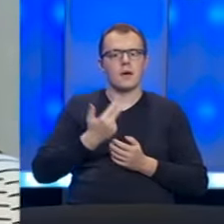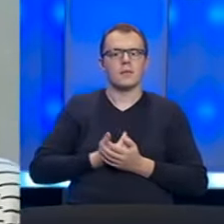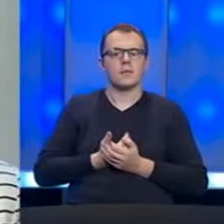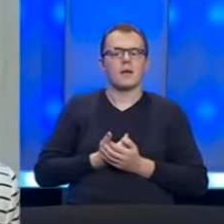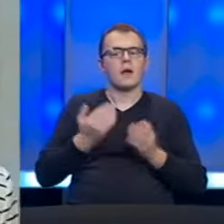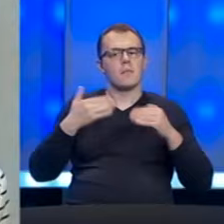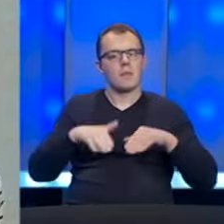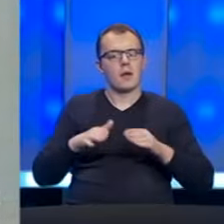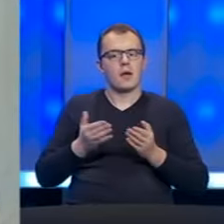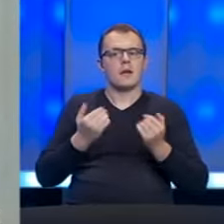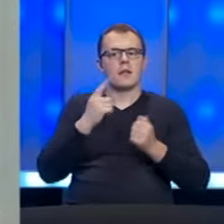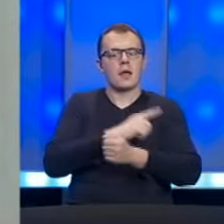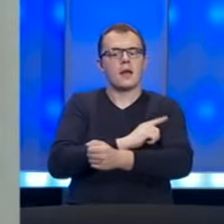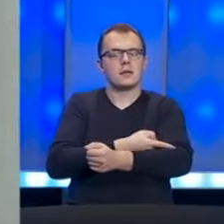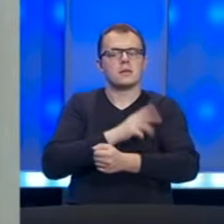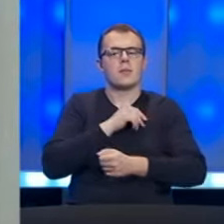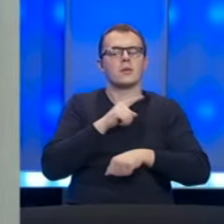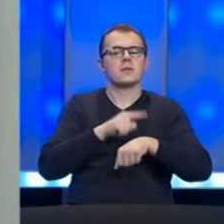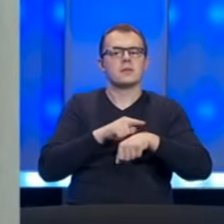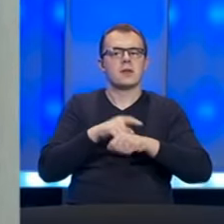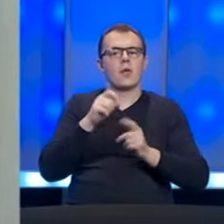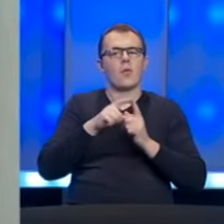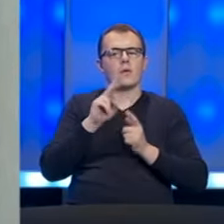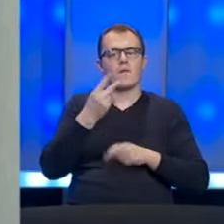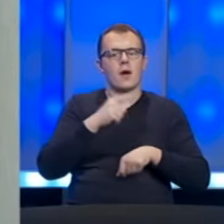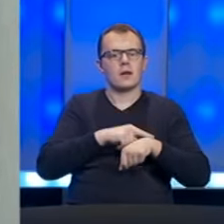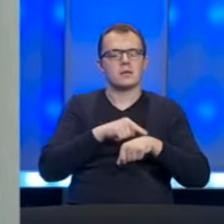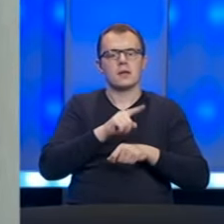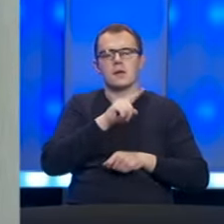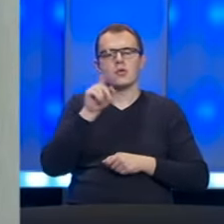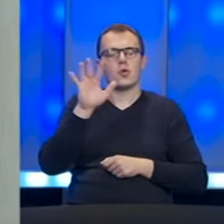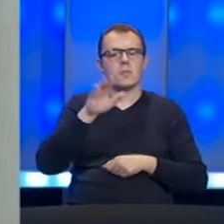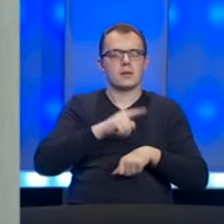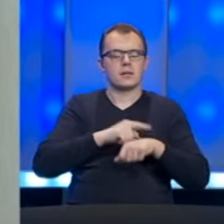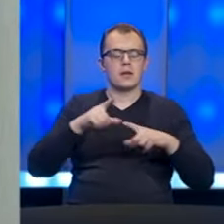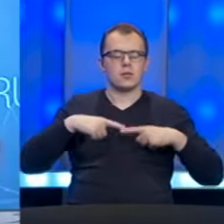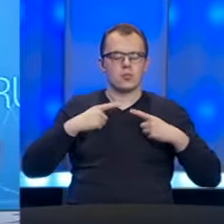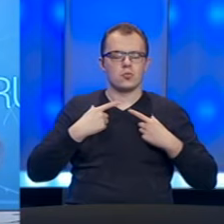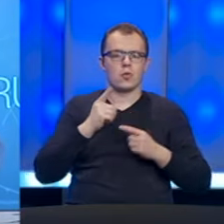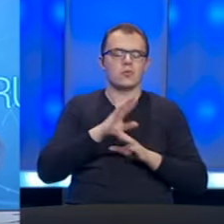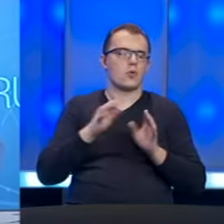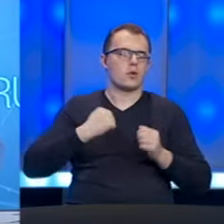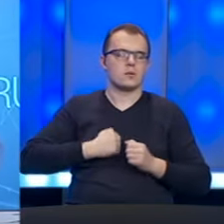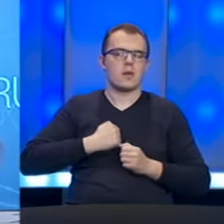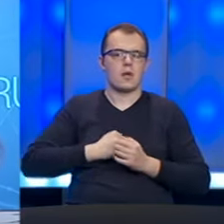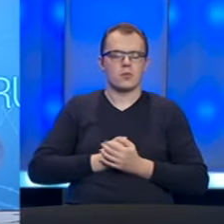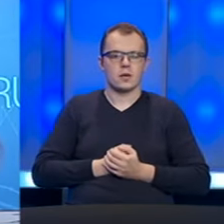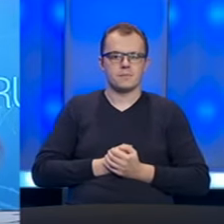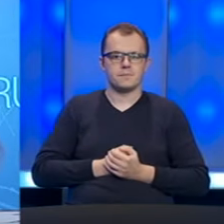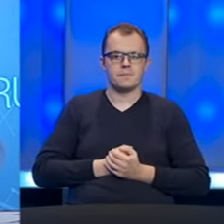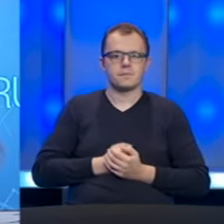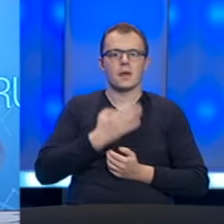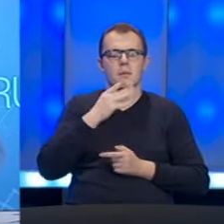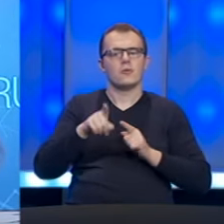prva tri dana maja da je na snazi policijski čas od 12 časova do 5 sati ujutru. Toliko iz Banja Luke. Bila je to